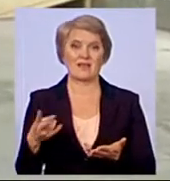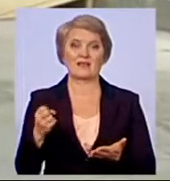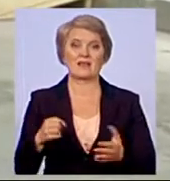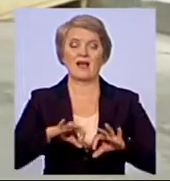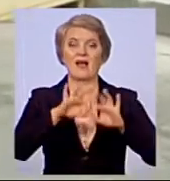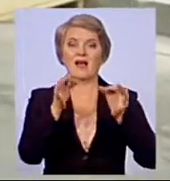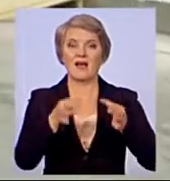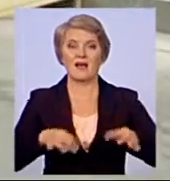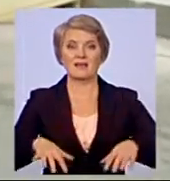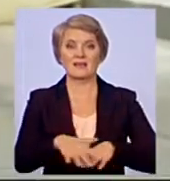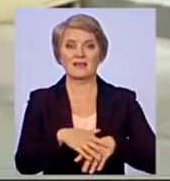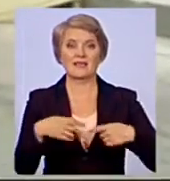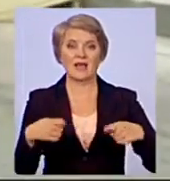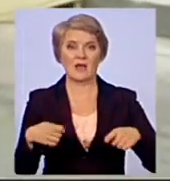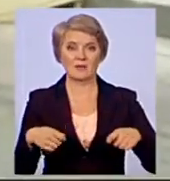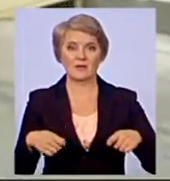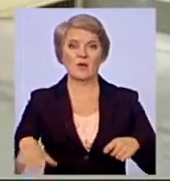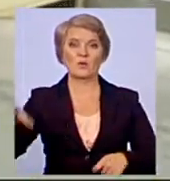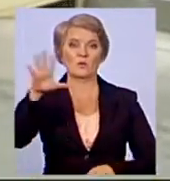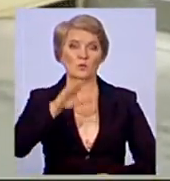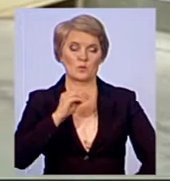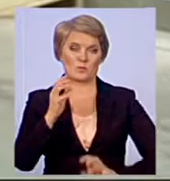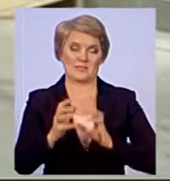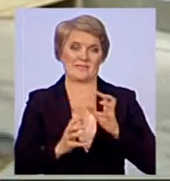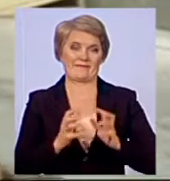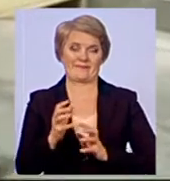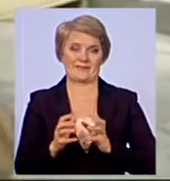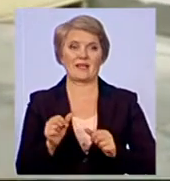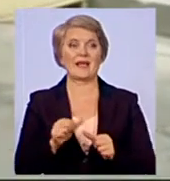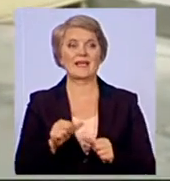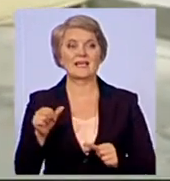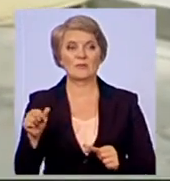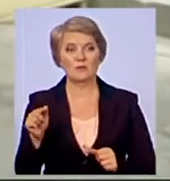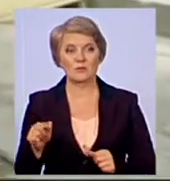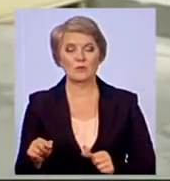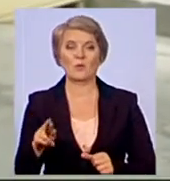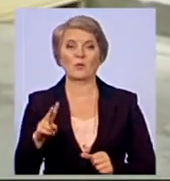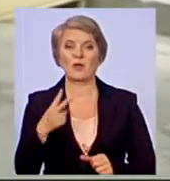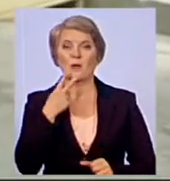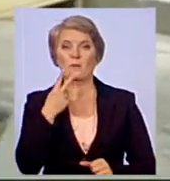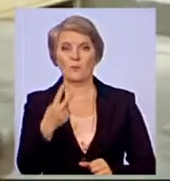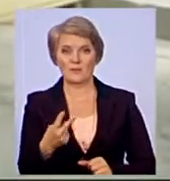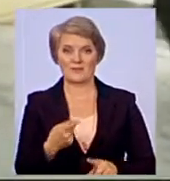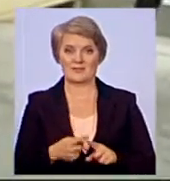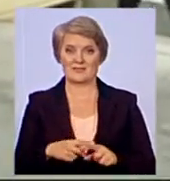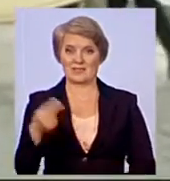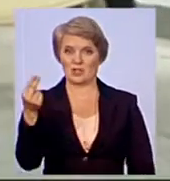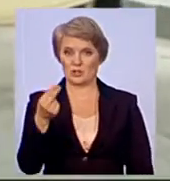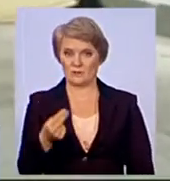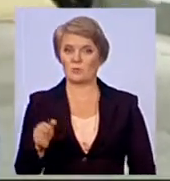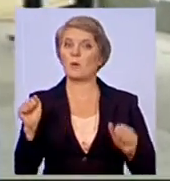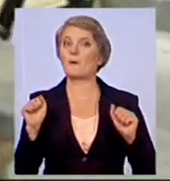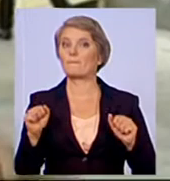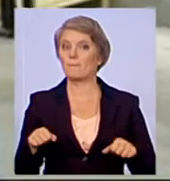сучасного мистецтва по всьому світі. І окрім того, як подивитися цей живопис на ярмарку, тут